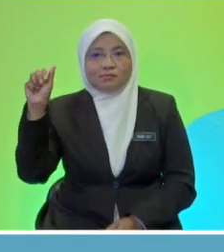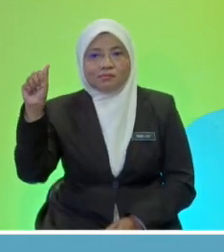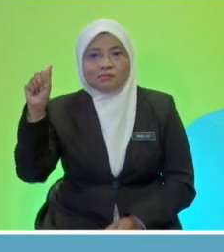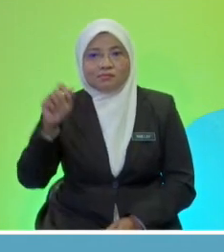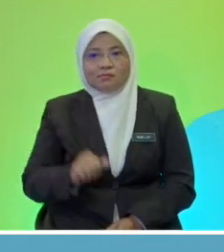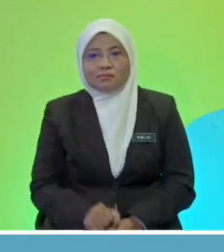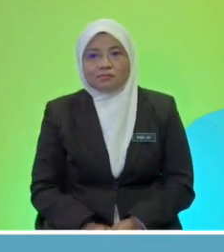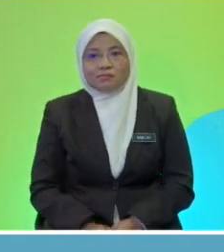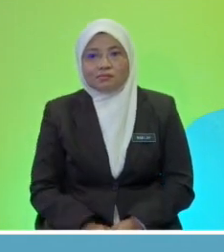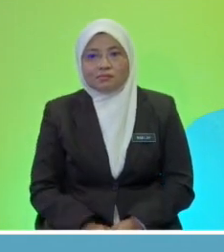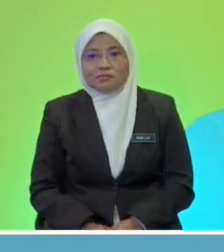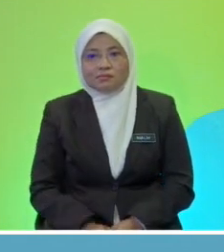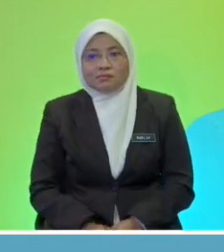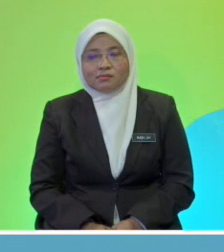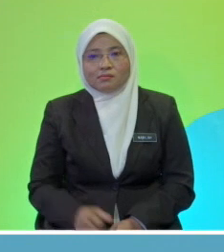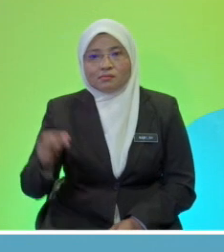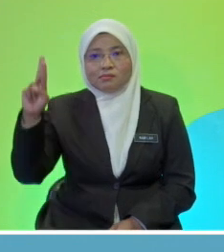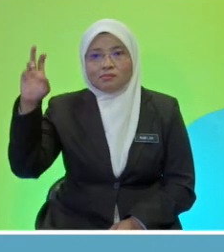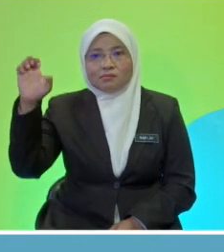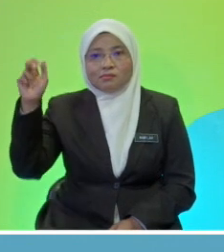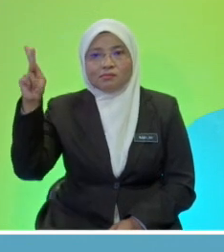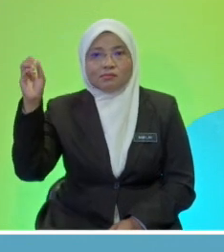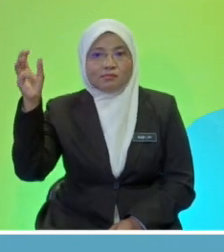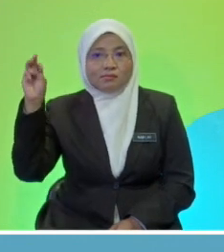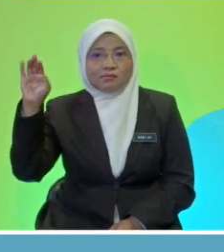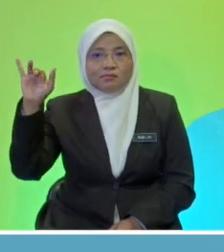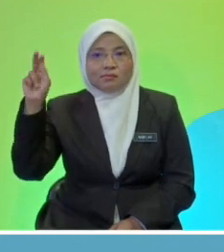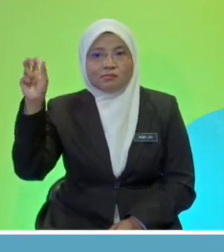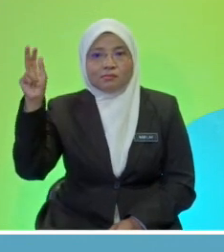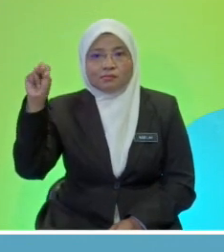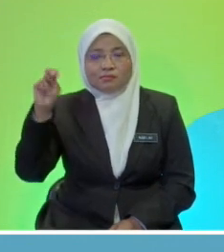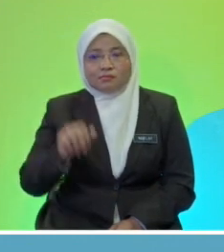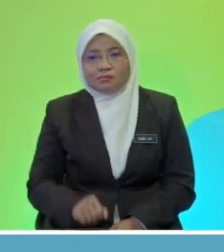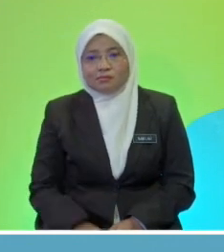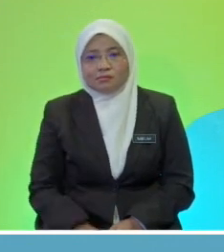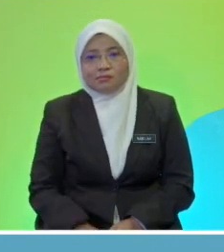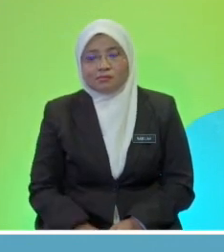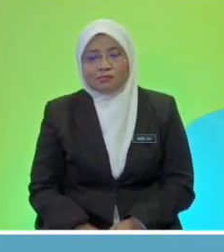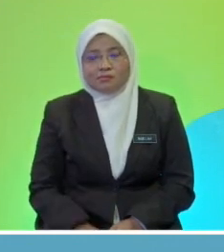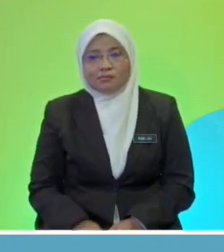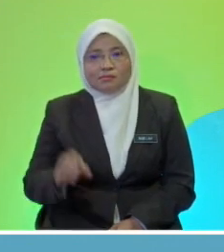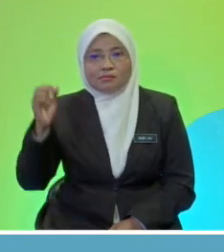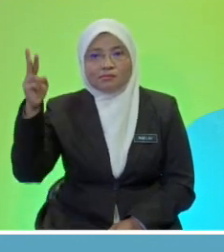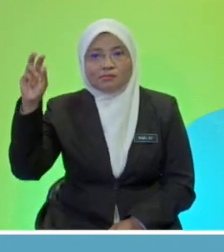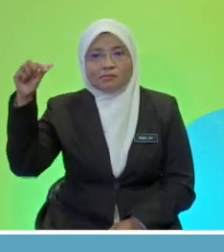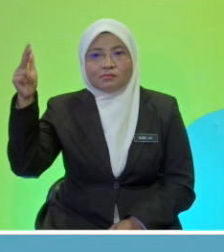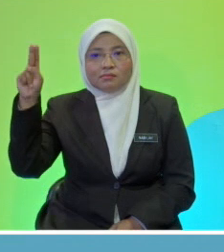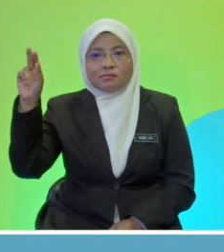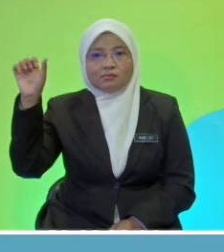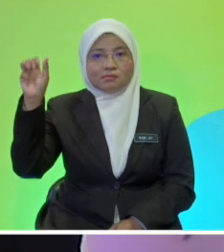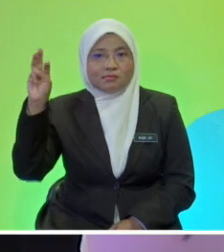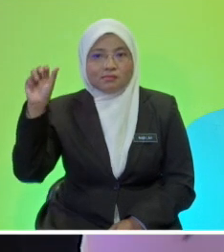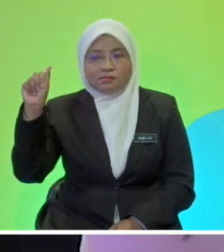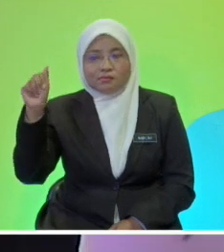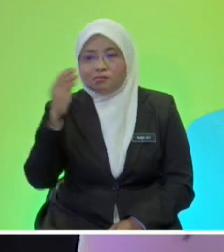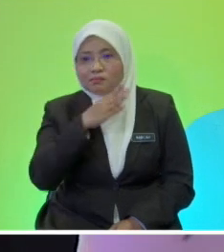Oke ataupun satu lagi yaitu organisme termodifikasi genetik Oke